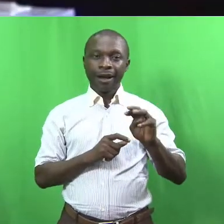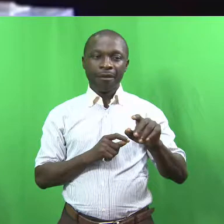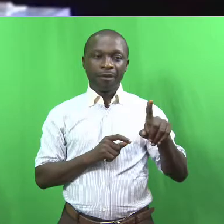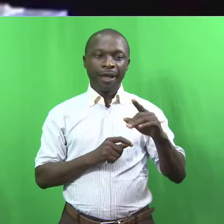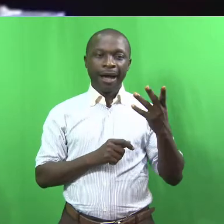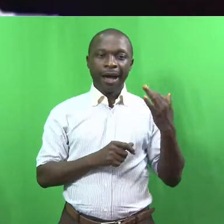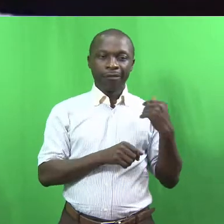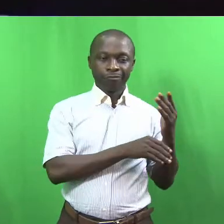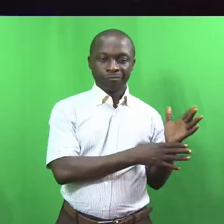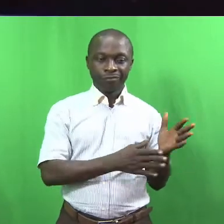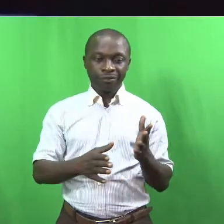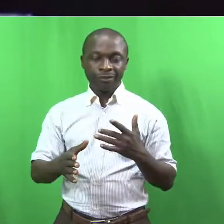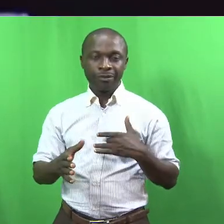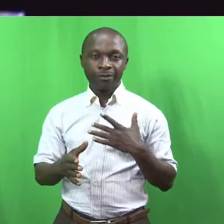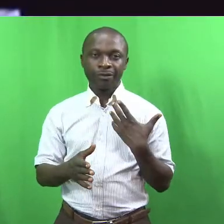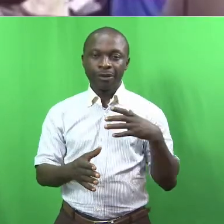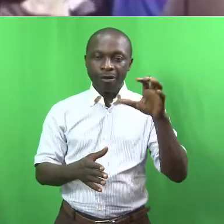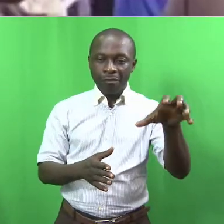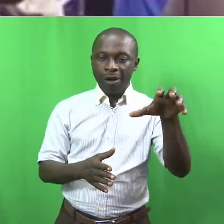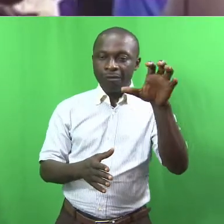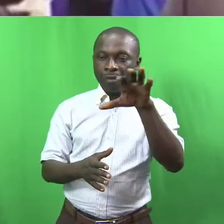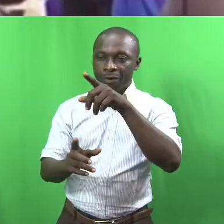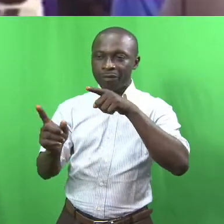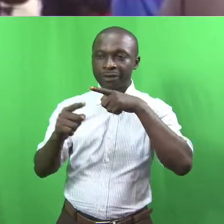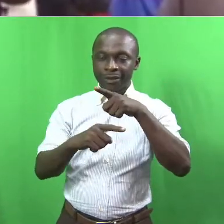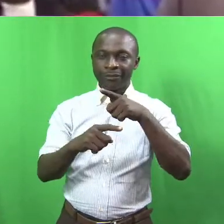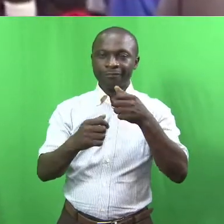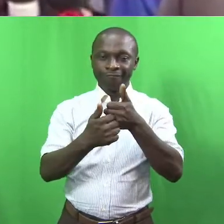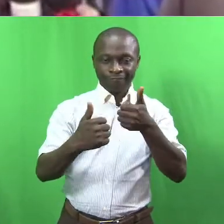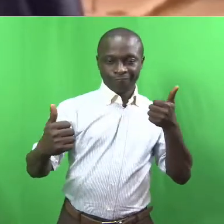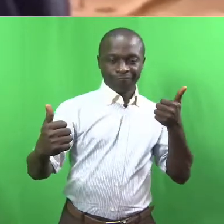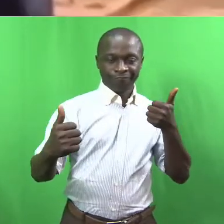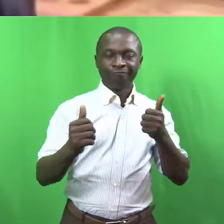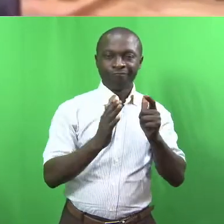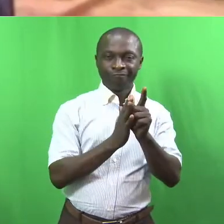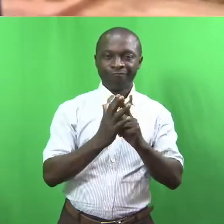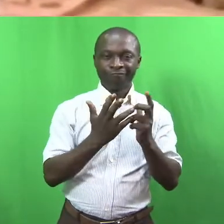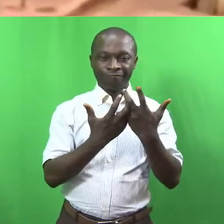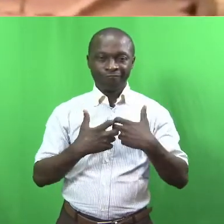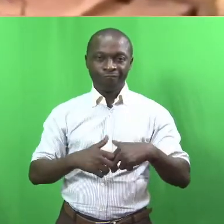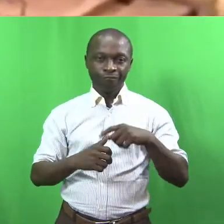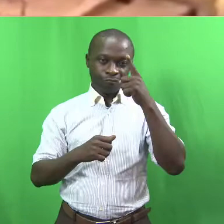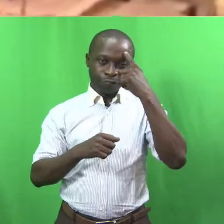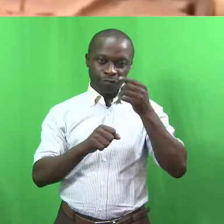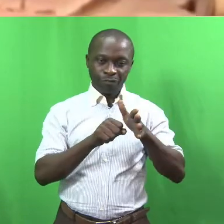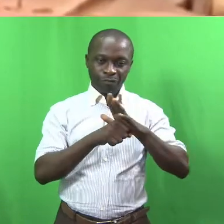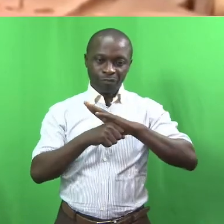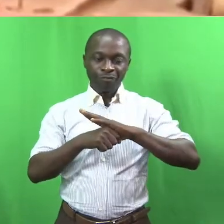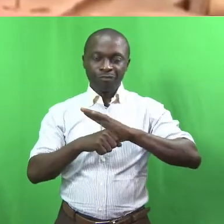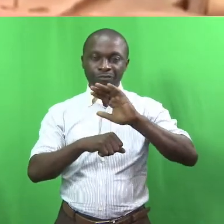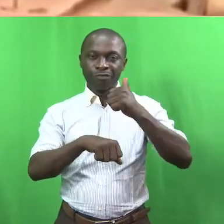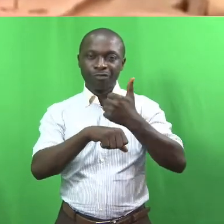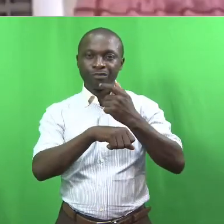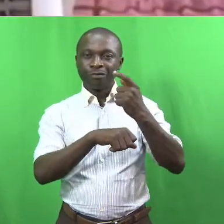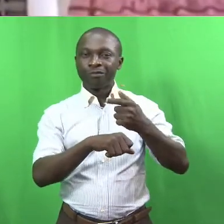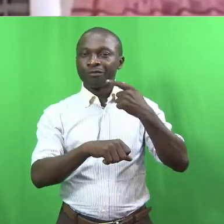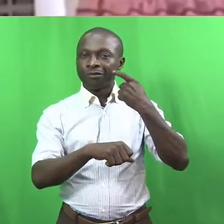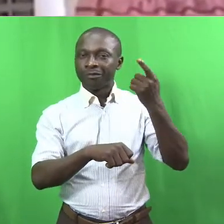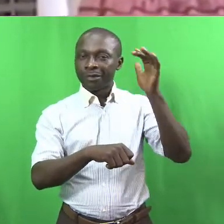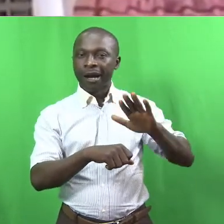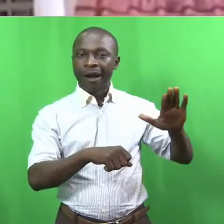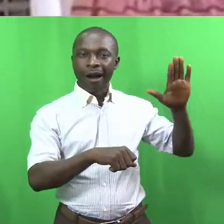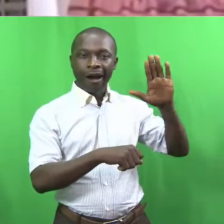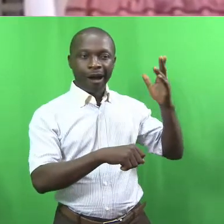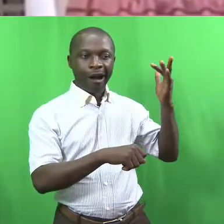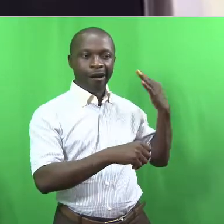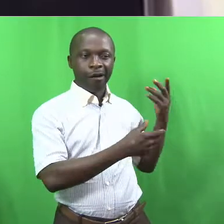dispositif permettant de respecter les mesures barrières conformément au protocole sanitaire élaboré par le gouvernement camerounais. À l'entrée